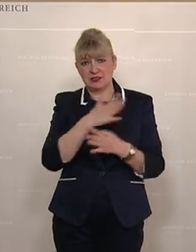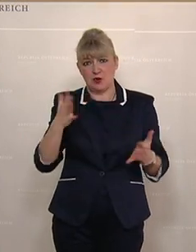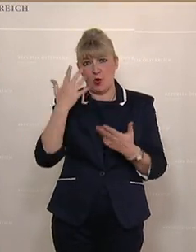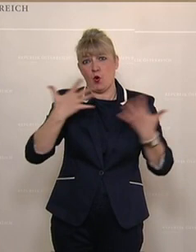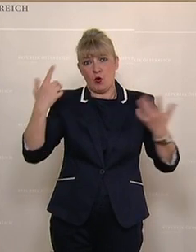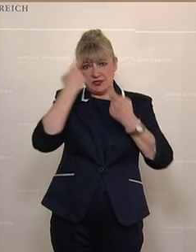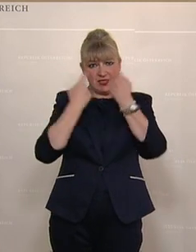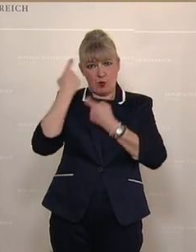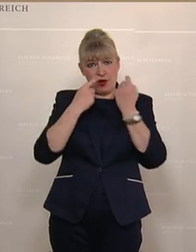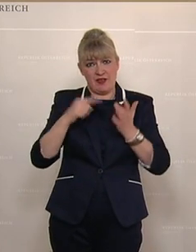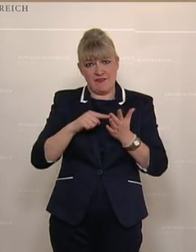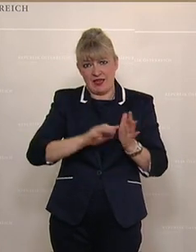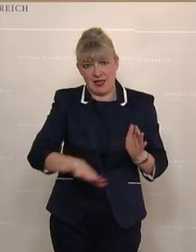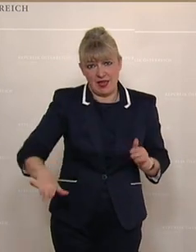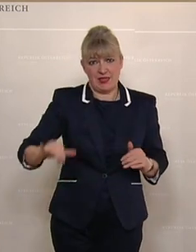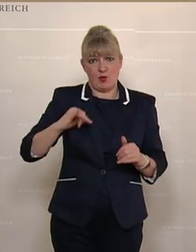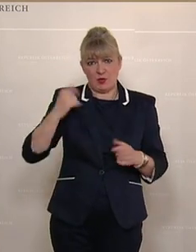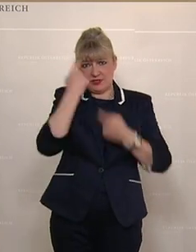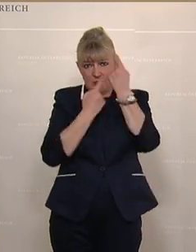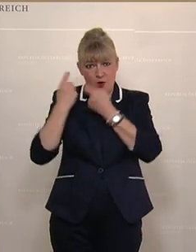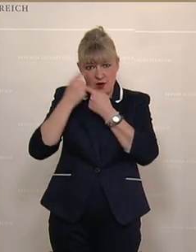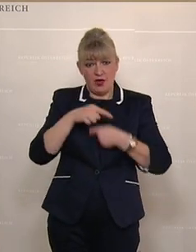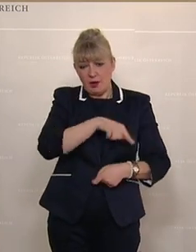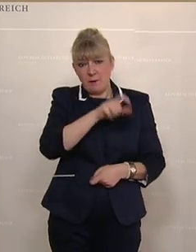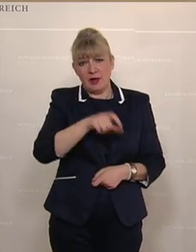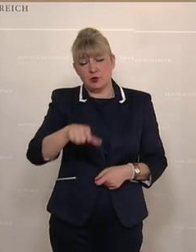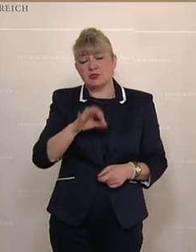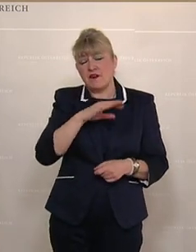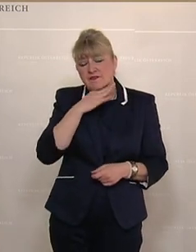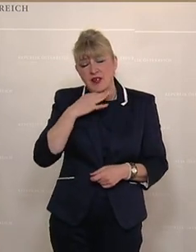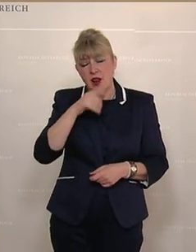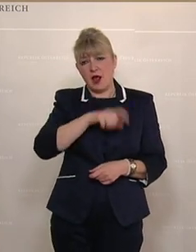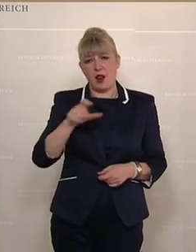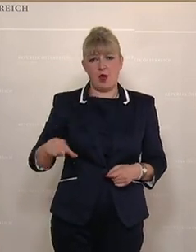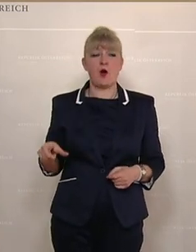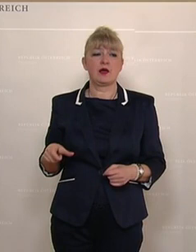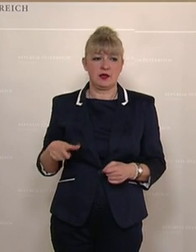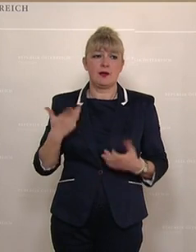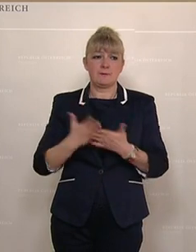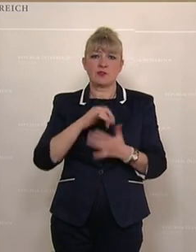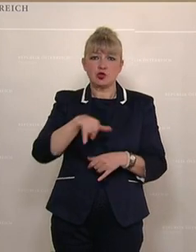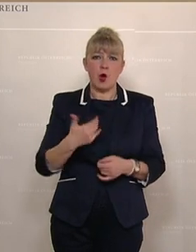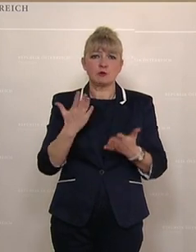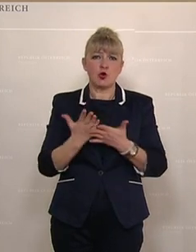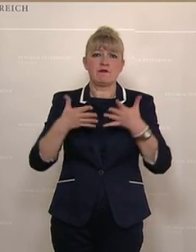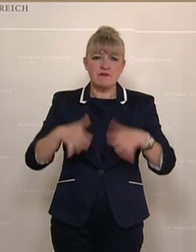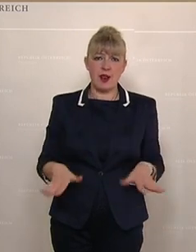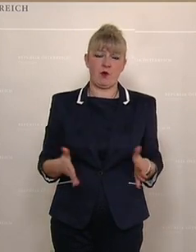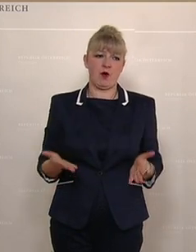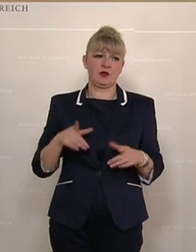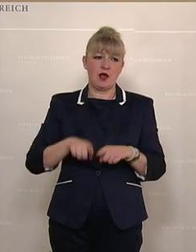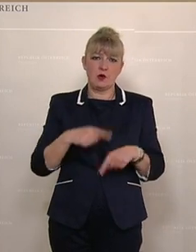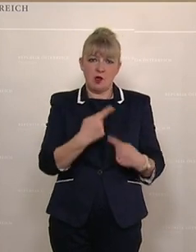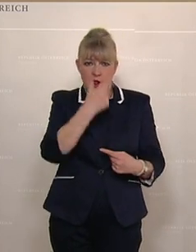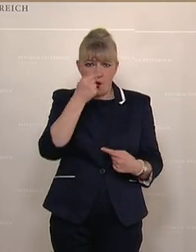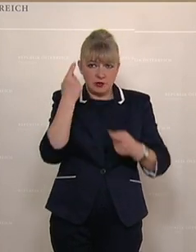und Jugendlichen machen. Dort sind viele, unglaublich viele Leute, die ihren Job verloren haben und die sich